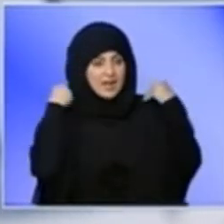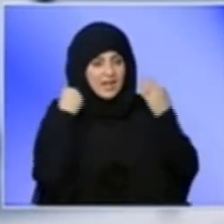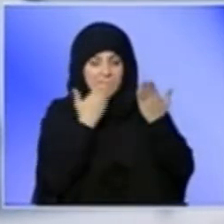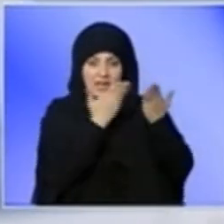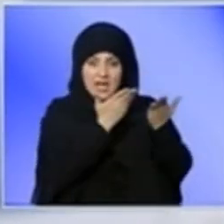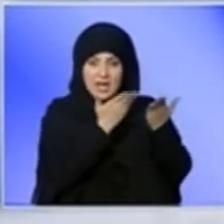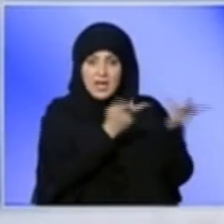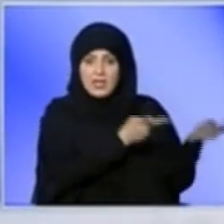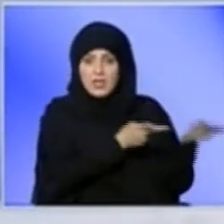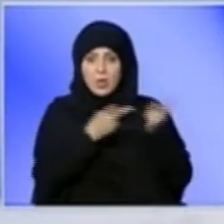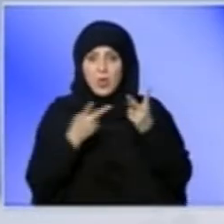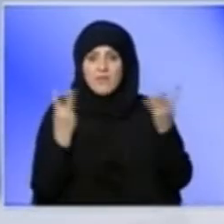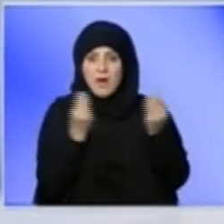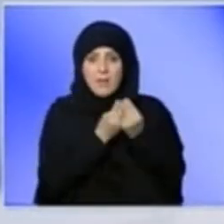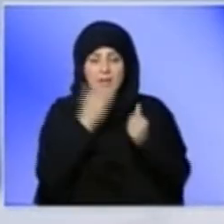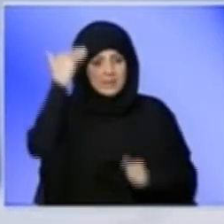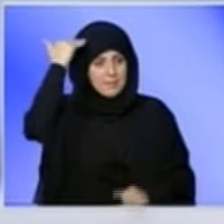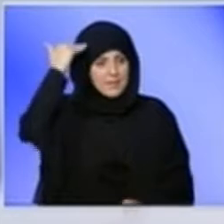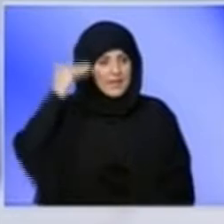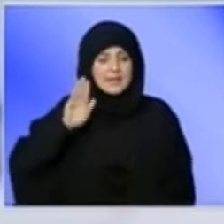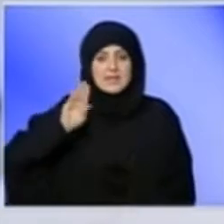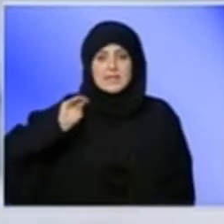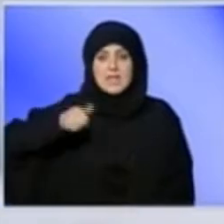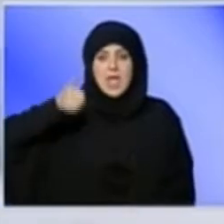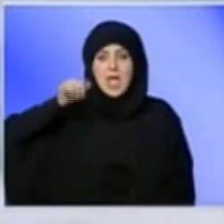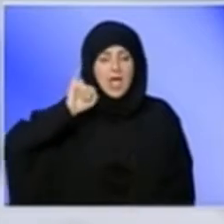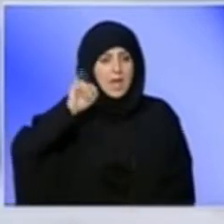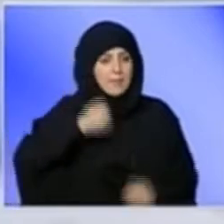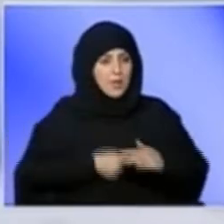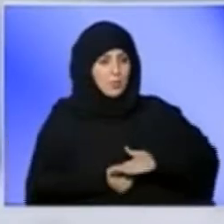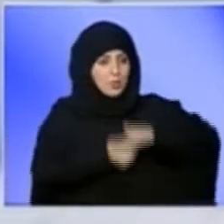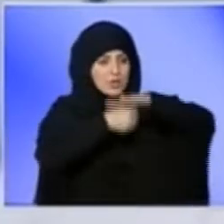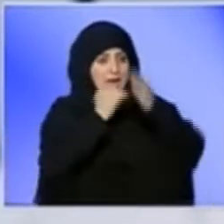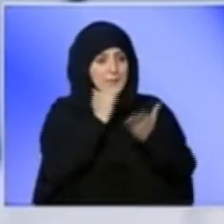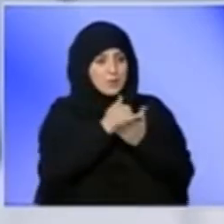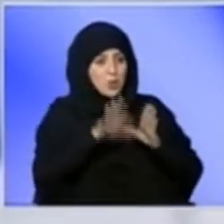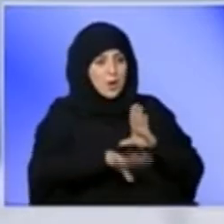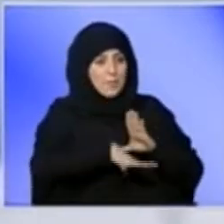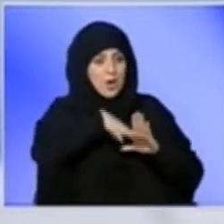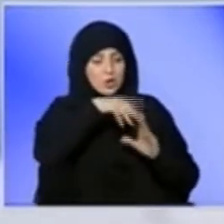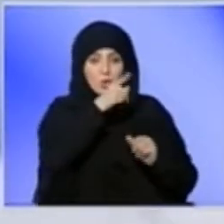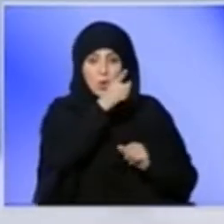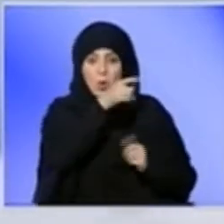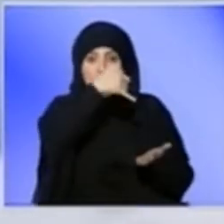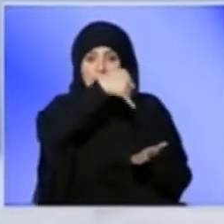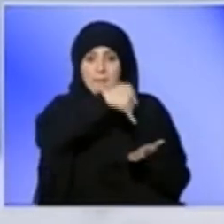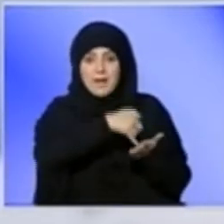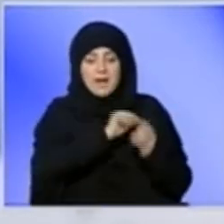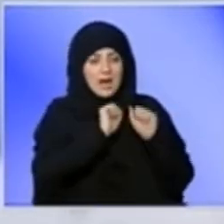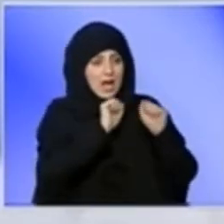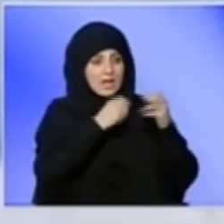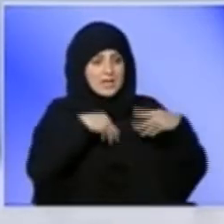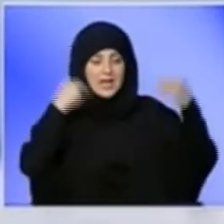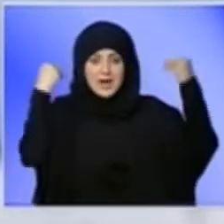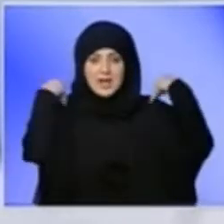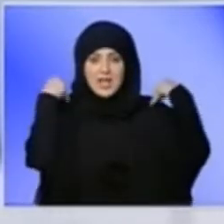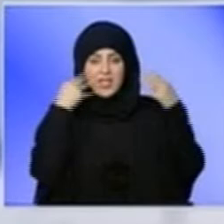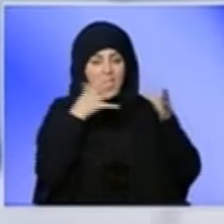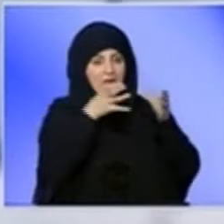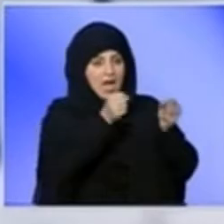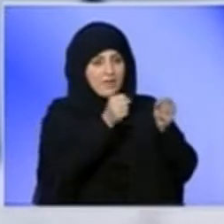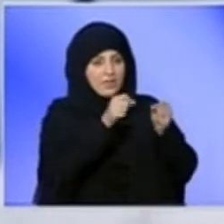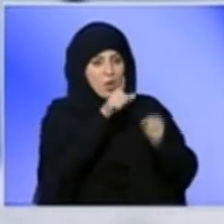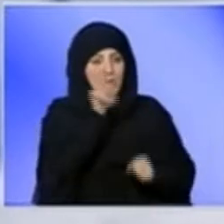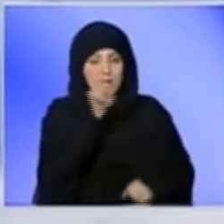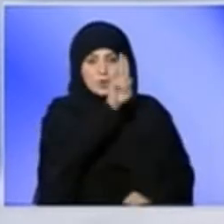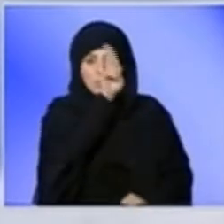الجديدة، نستضيف السيدة سهام العوامي مديرة المشاريع في المركز الدولي للأمن الرياضي. أستاذة سهام،